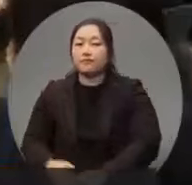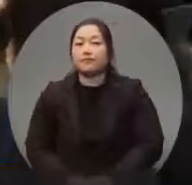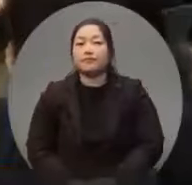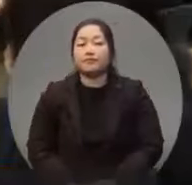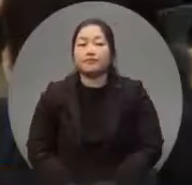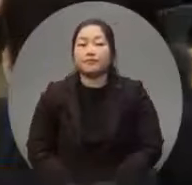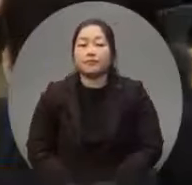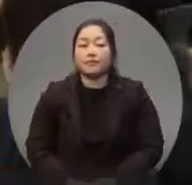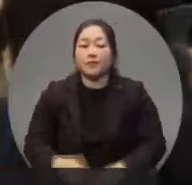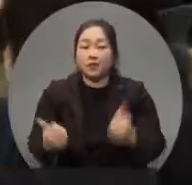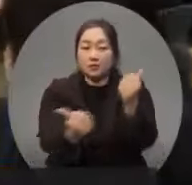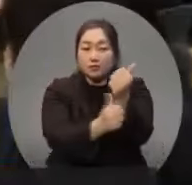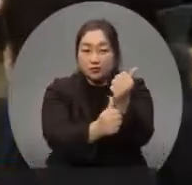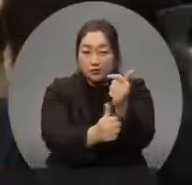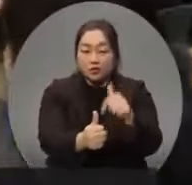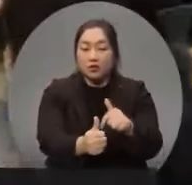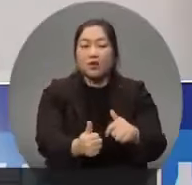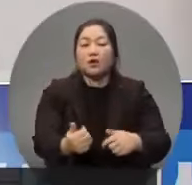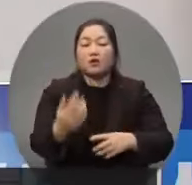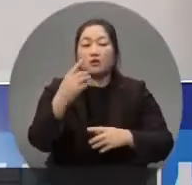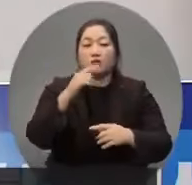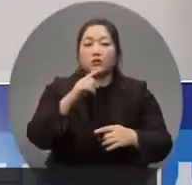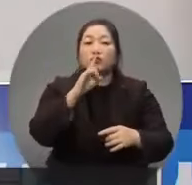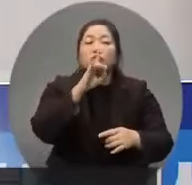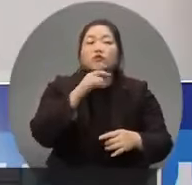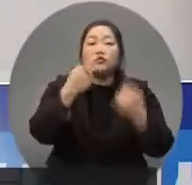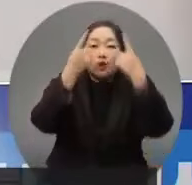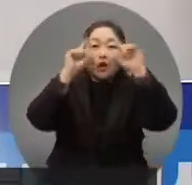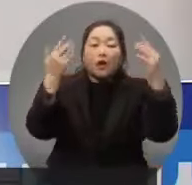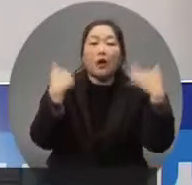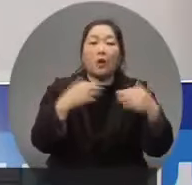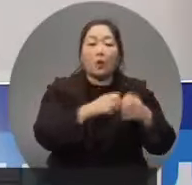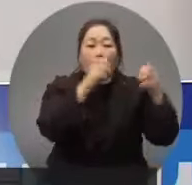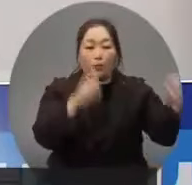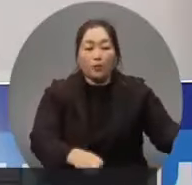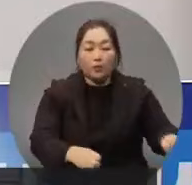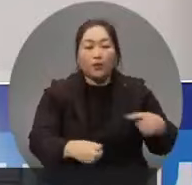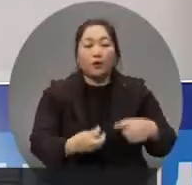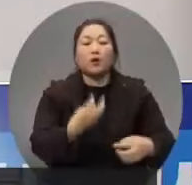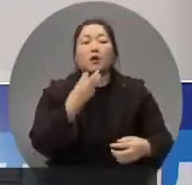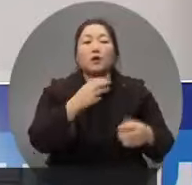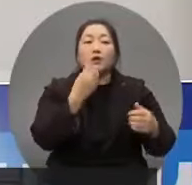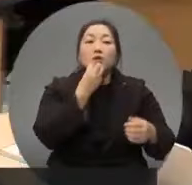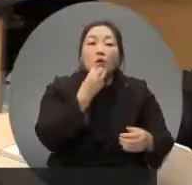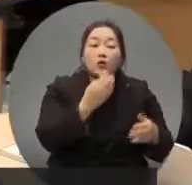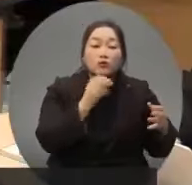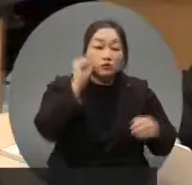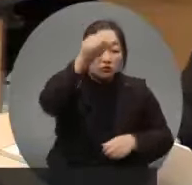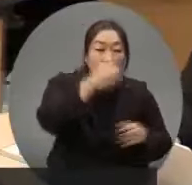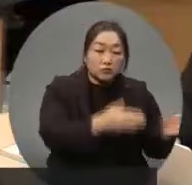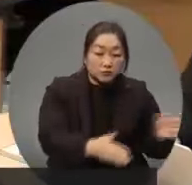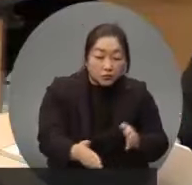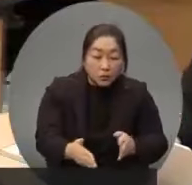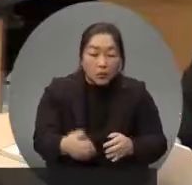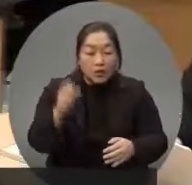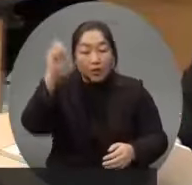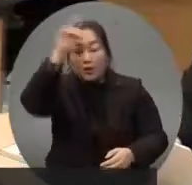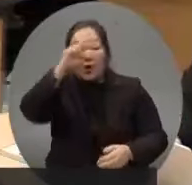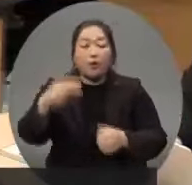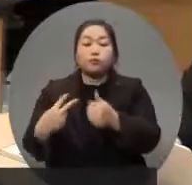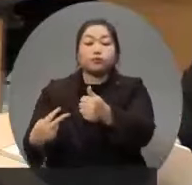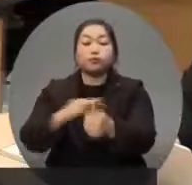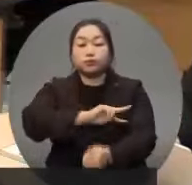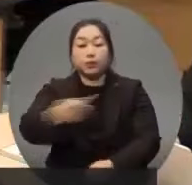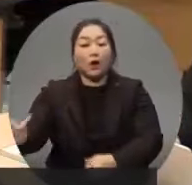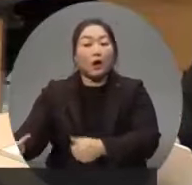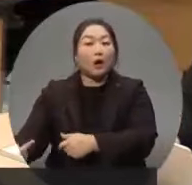이 부원장은 이 대표와 중앙대 동문으로 중앙대가 있는 서울 동작구 출마를 준비해 왔지만 청주 흥덕구로 돌연